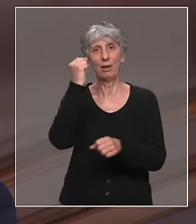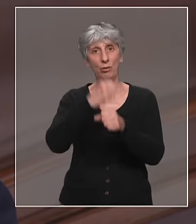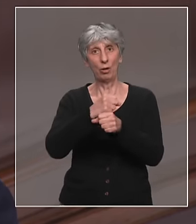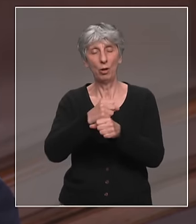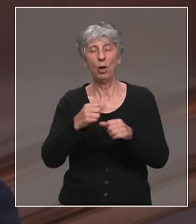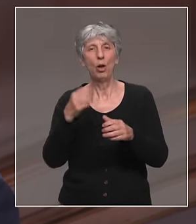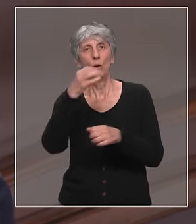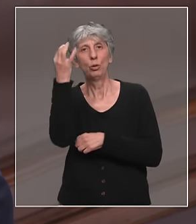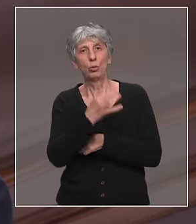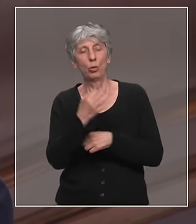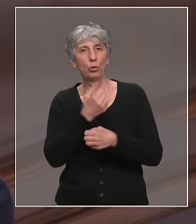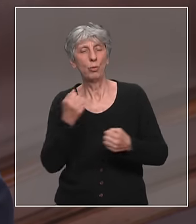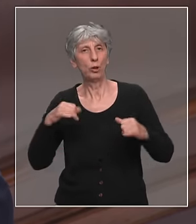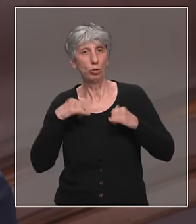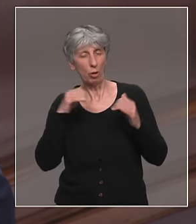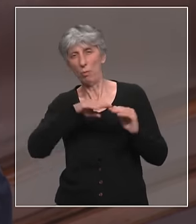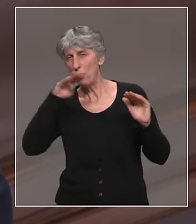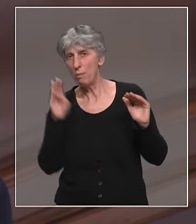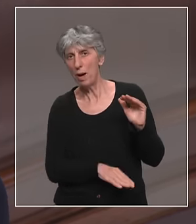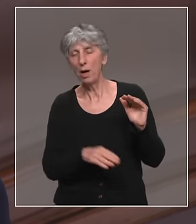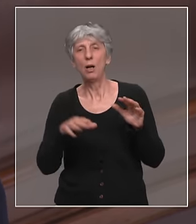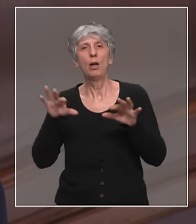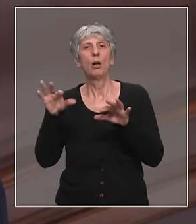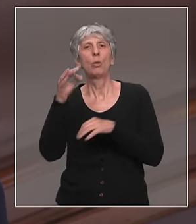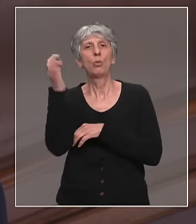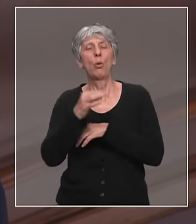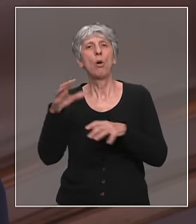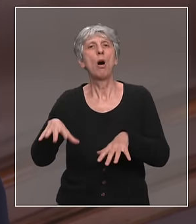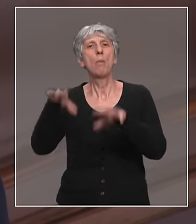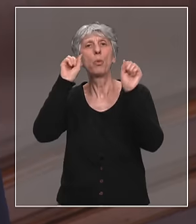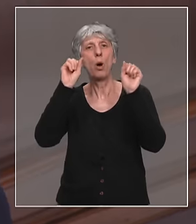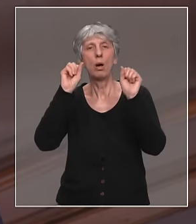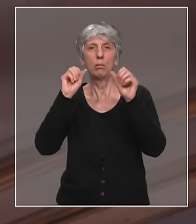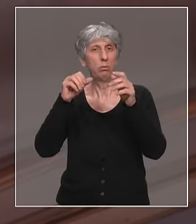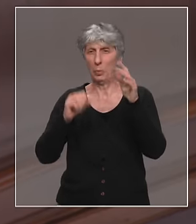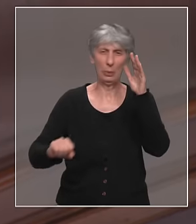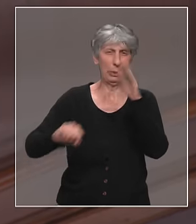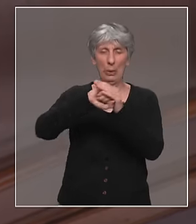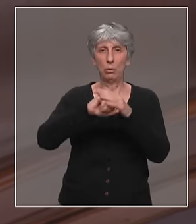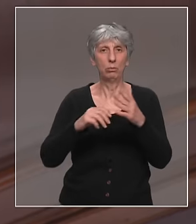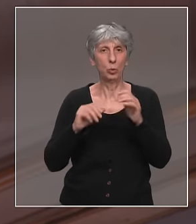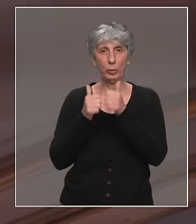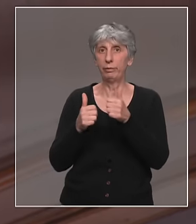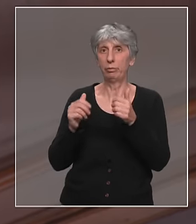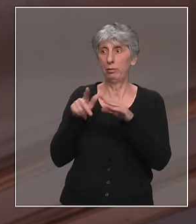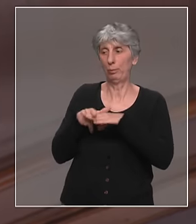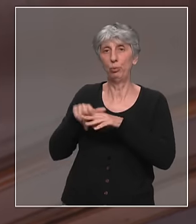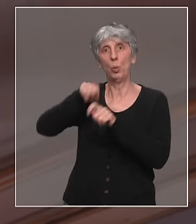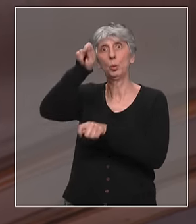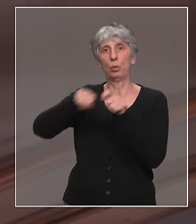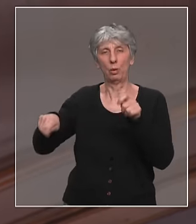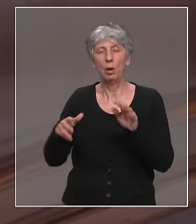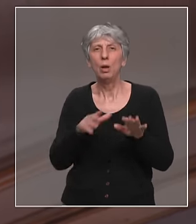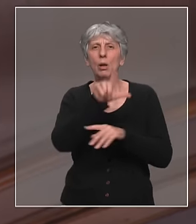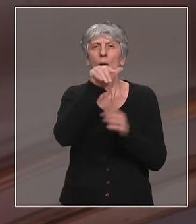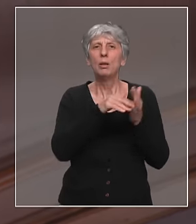jeunes le plus bas depuis 25 ans et le taux d'emploi le plus haut depuis qu'il est mesuré. Qu'est-ce qui s'est passé entre les deux, entre 2017